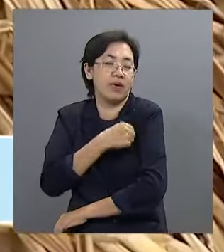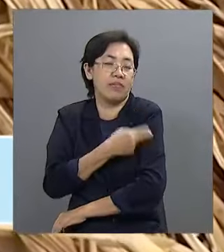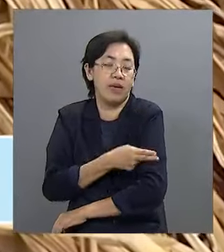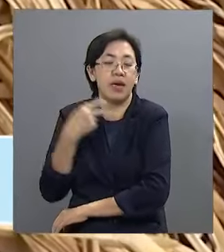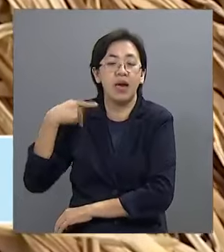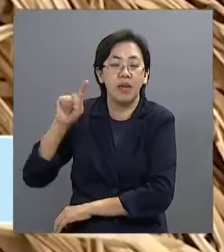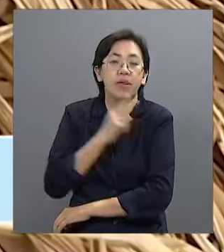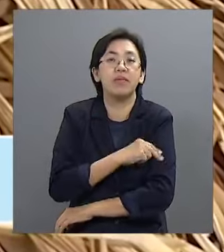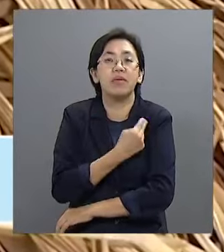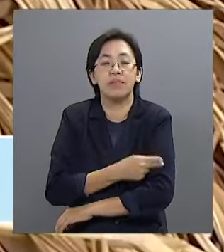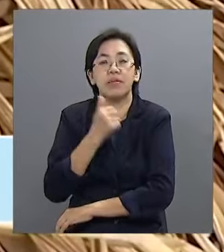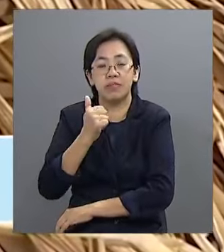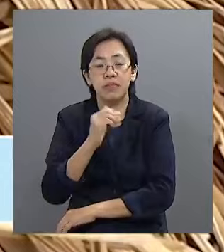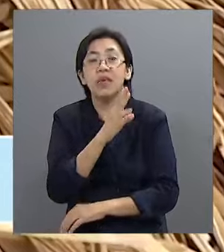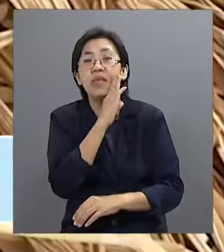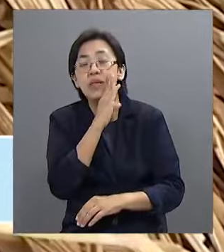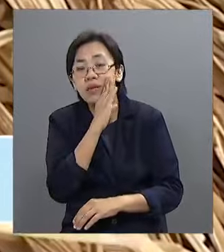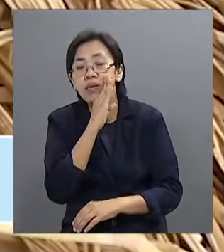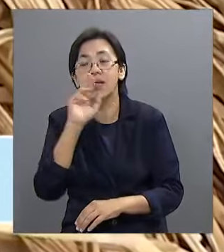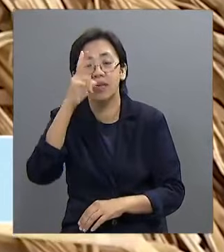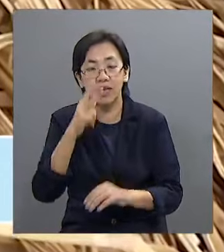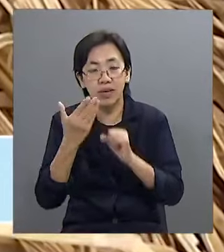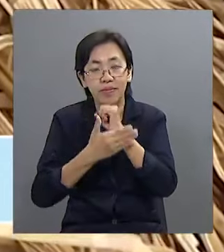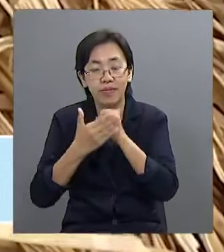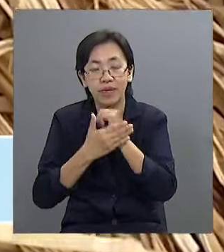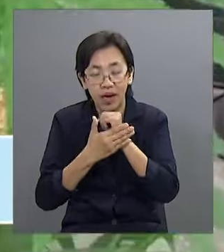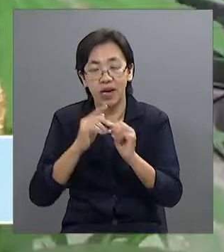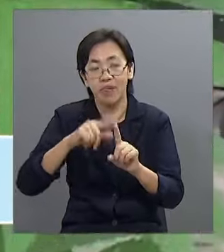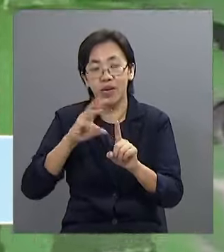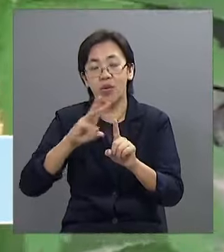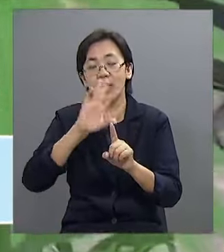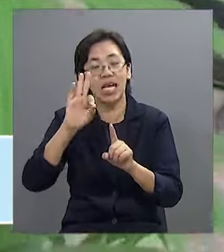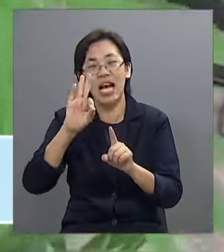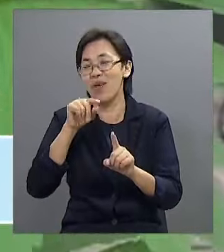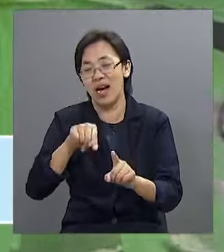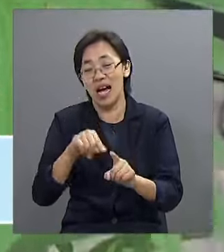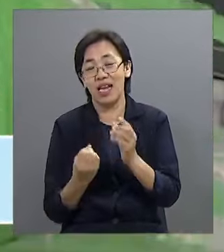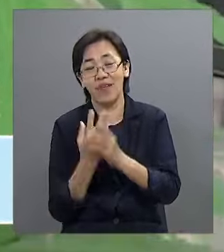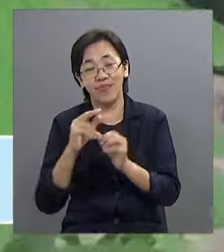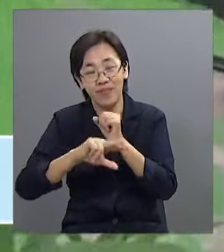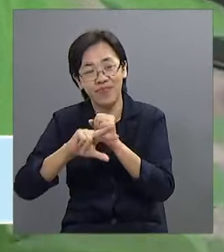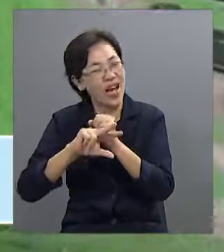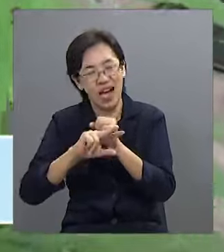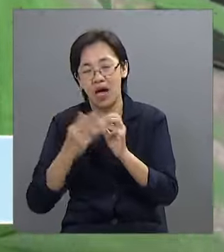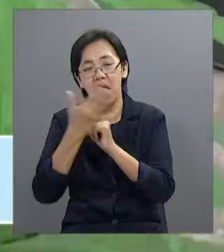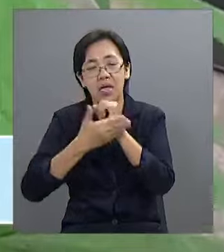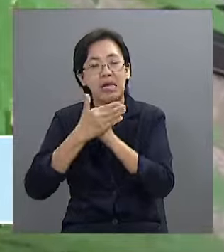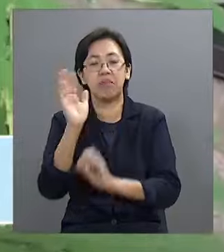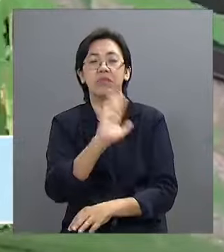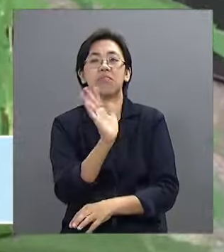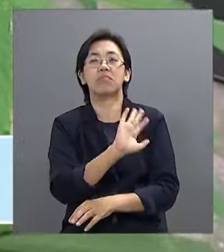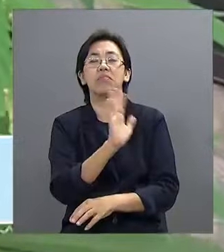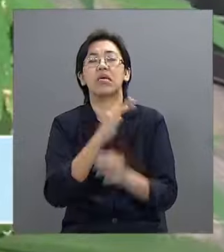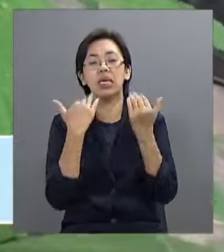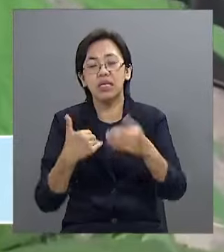ชาออกจากยาเสพติดเมื่อวันที่9มิถุนายนที่ผ่านมาครับทำให้ธุรกิจการปลูกกัญชานั้นเริ่มได้รับความนิยมจากประชาชนเป็นจำนวนมากเลยคุณผู้